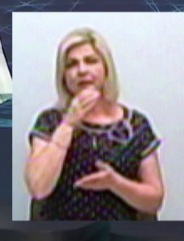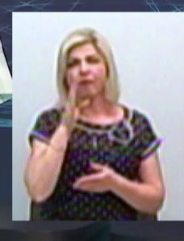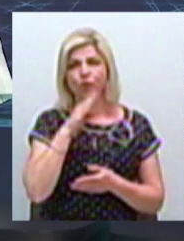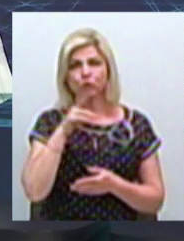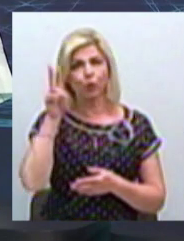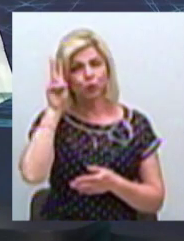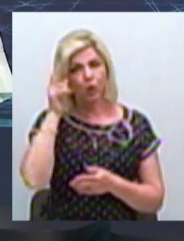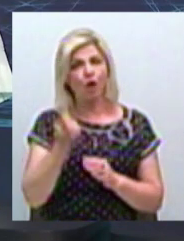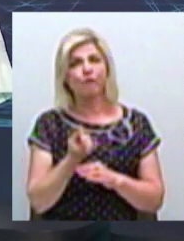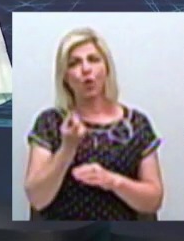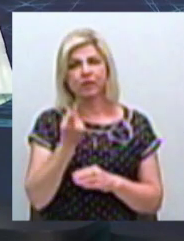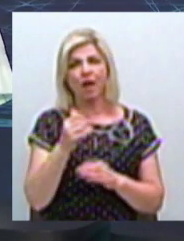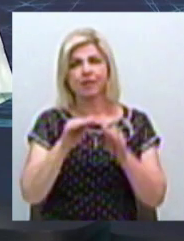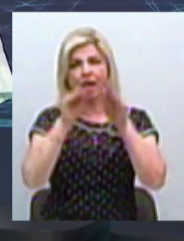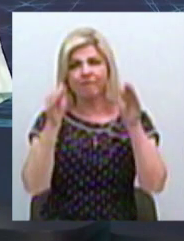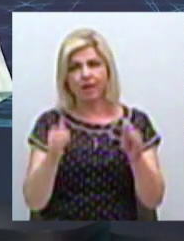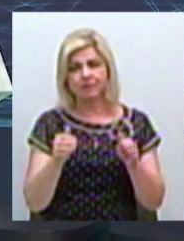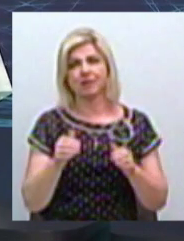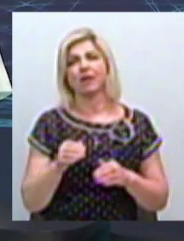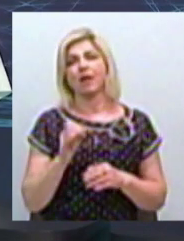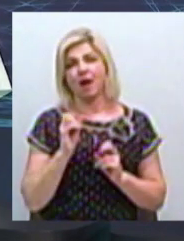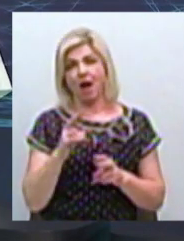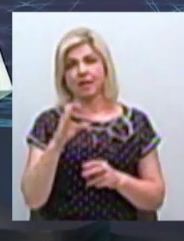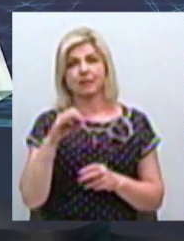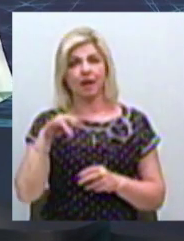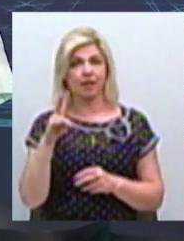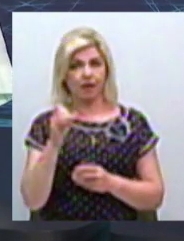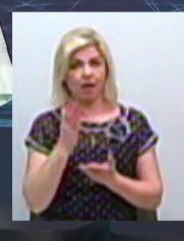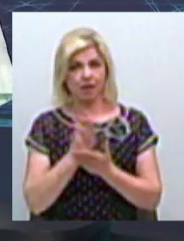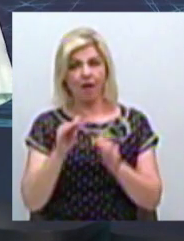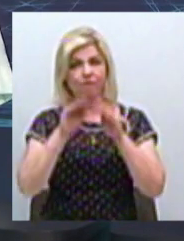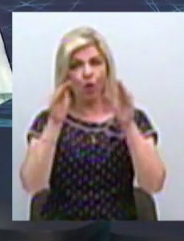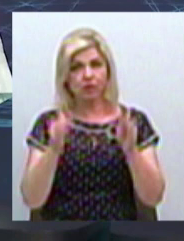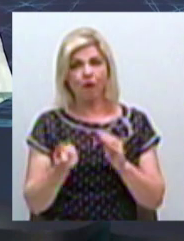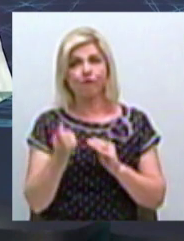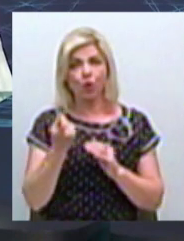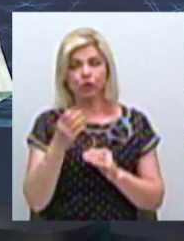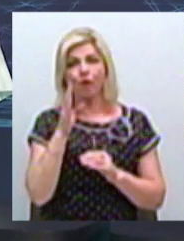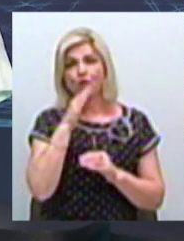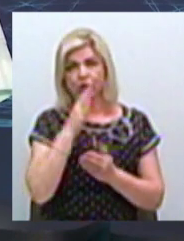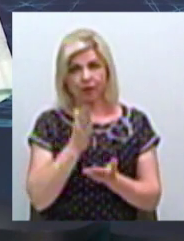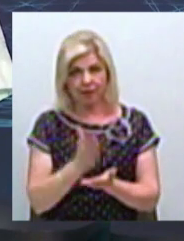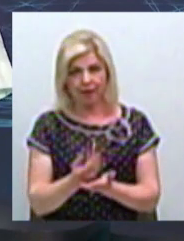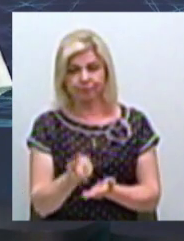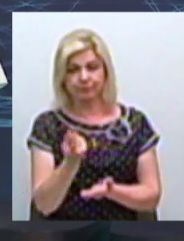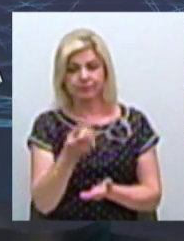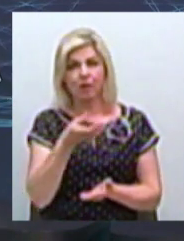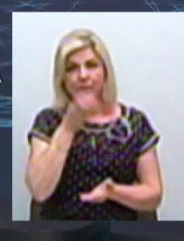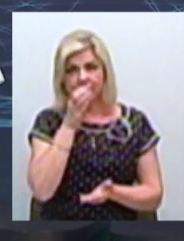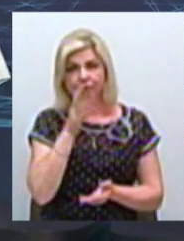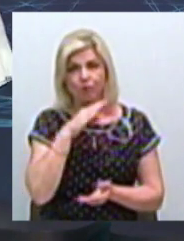туалет, фонтанчики, навесы, как мы убедились вот на стрелке, что говорят, и навесы хорошие, и фонтанчики питьевые есть, и